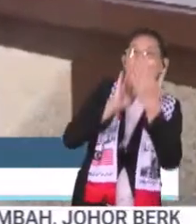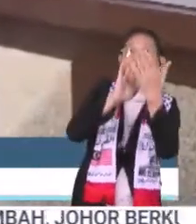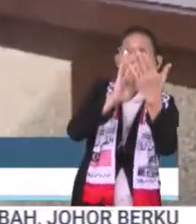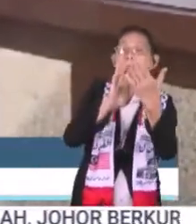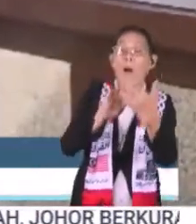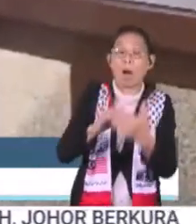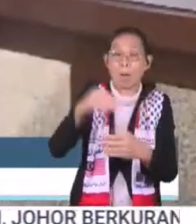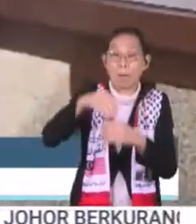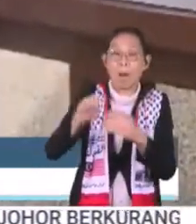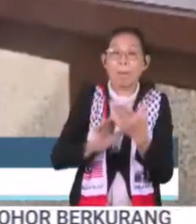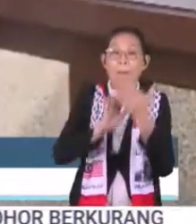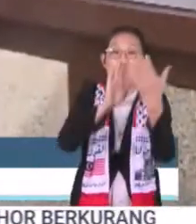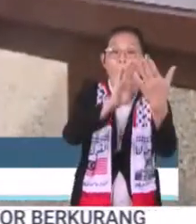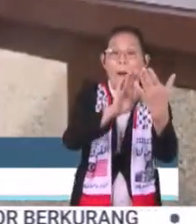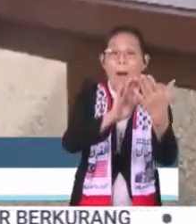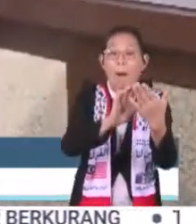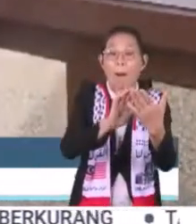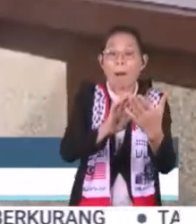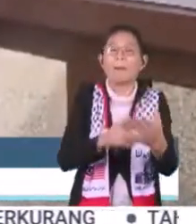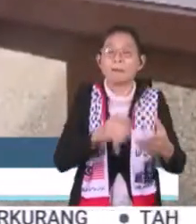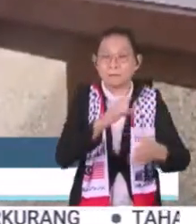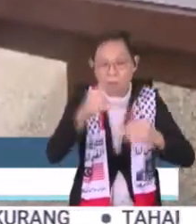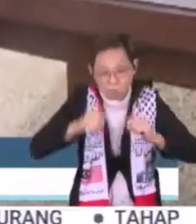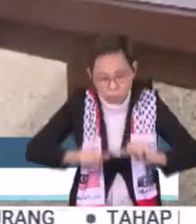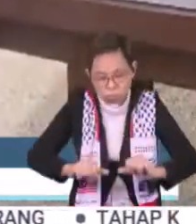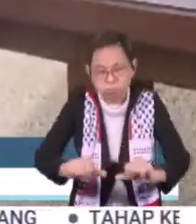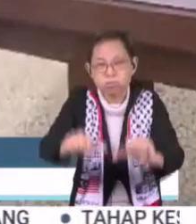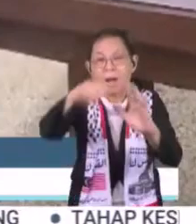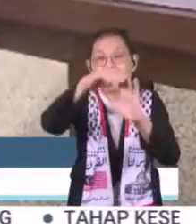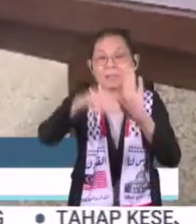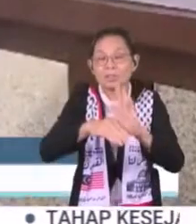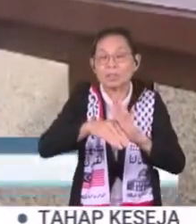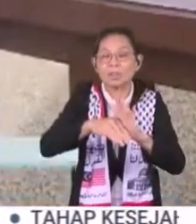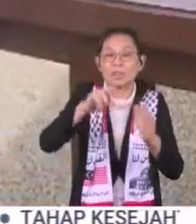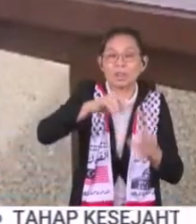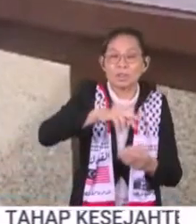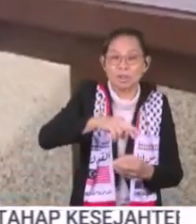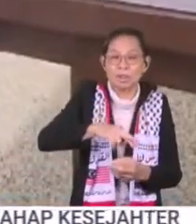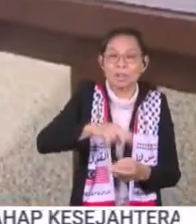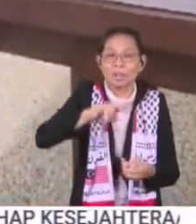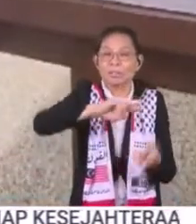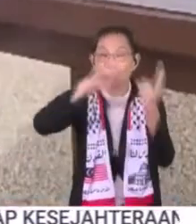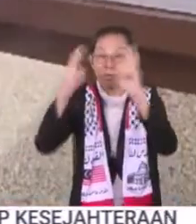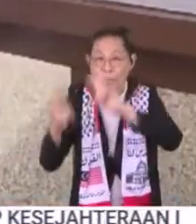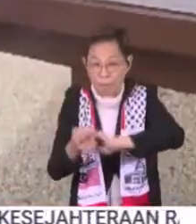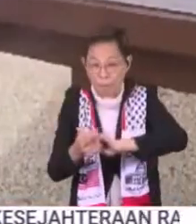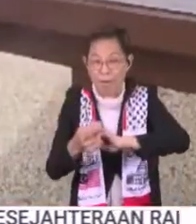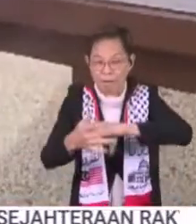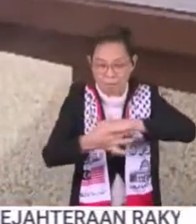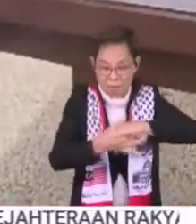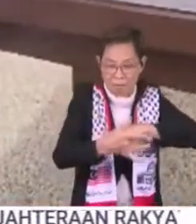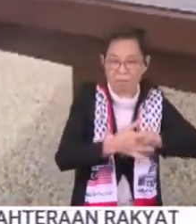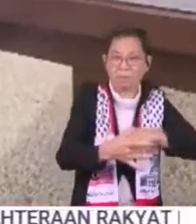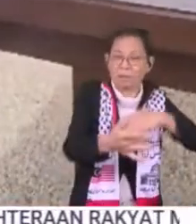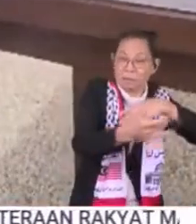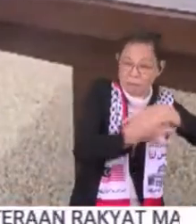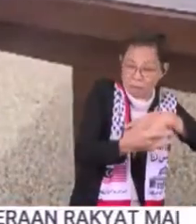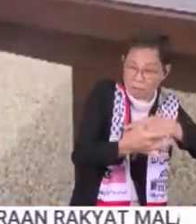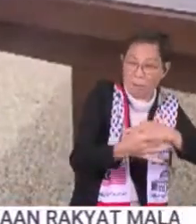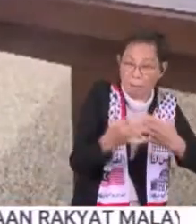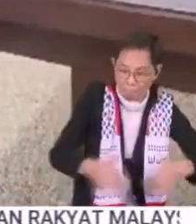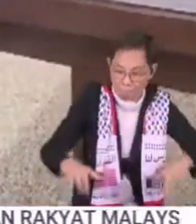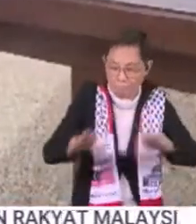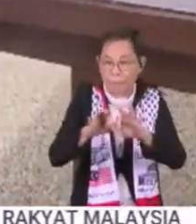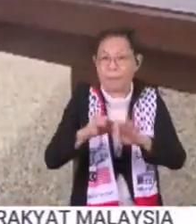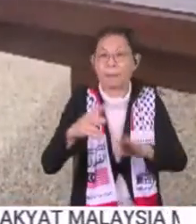dalam kita menghadapi, di dalam kita meneruskan agenda revolusi teknologi penerusan. InsyaAllah, teknologi begitu penting bagi kita pada hari